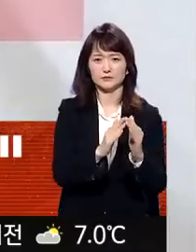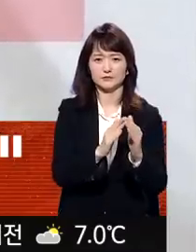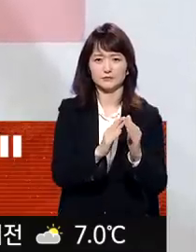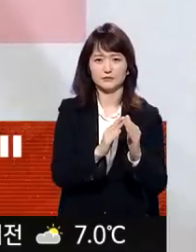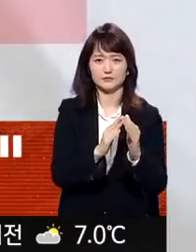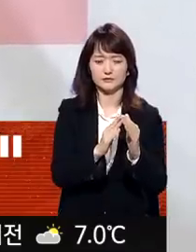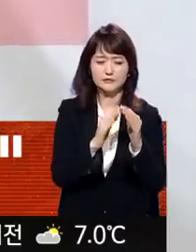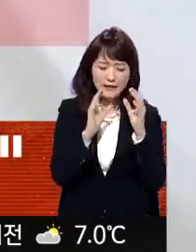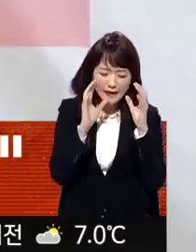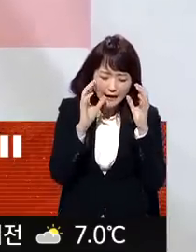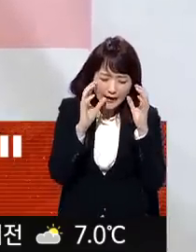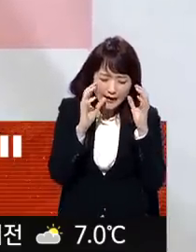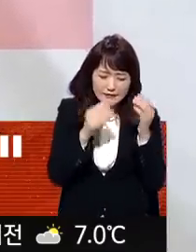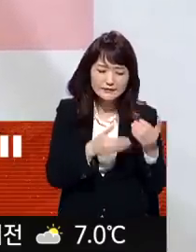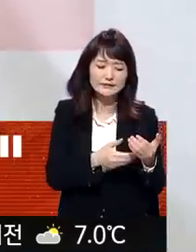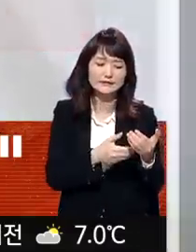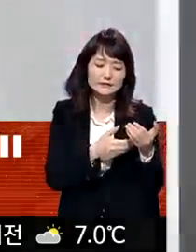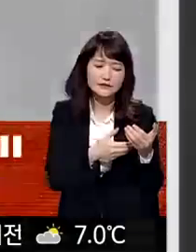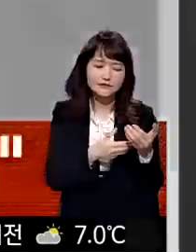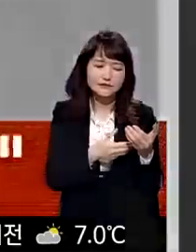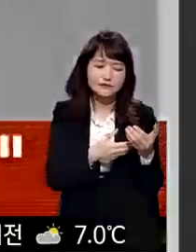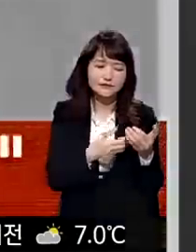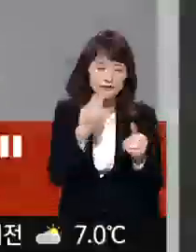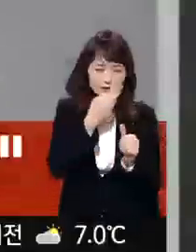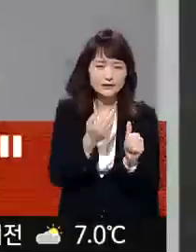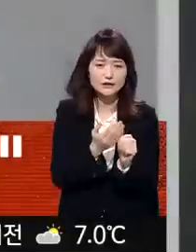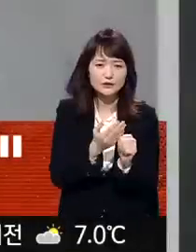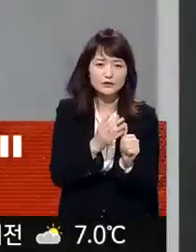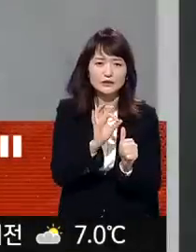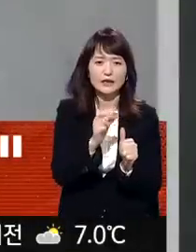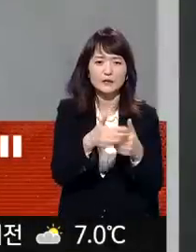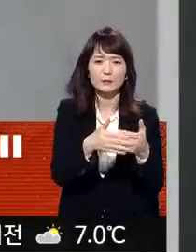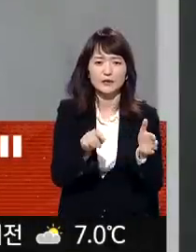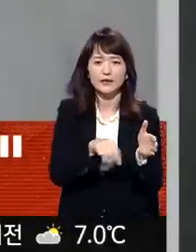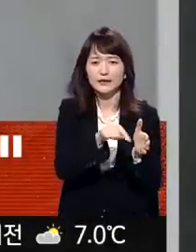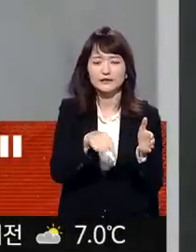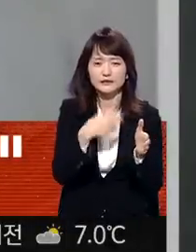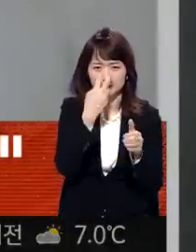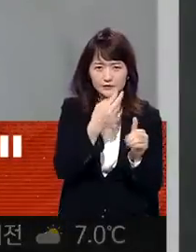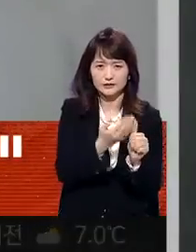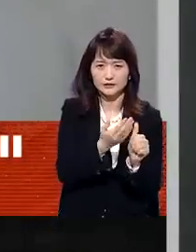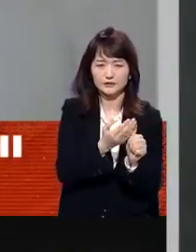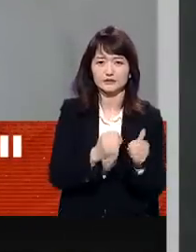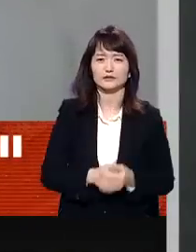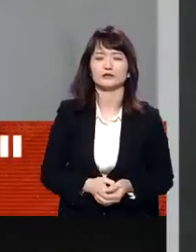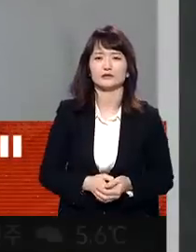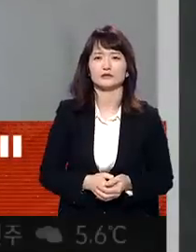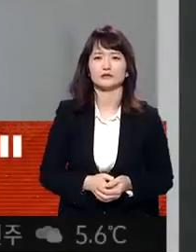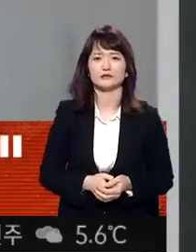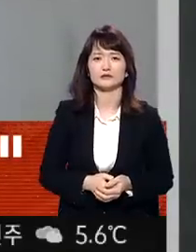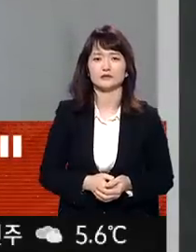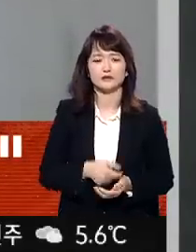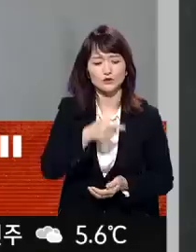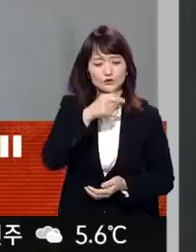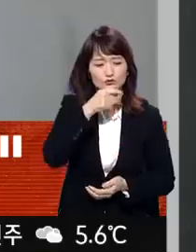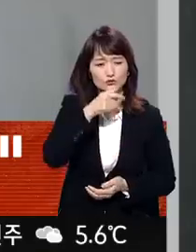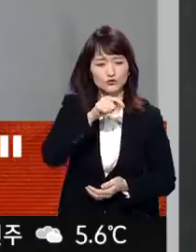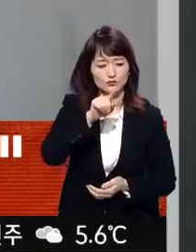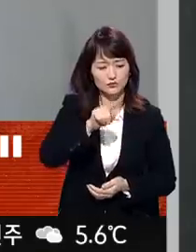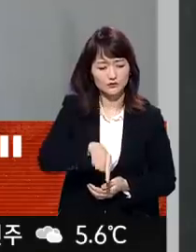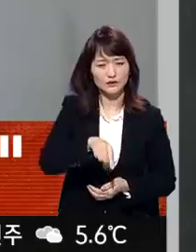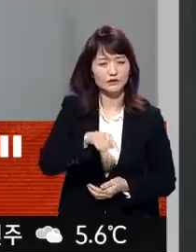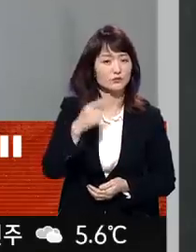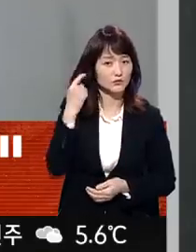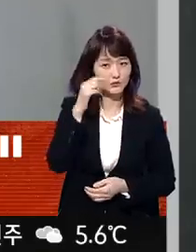아마 안방에서 데리고 사는 것 같아요. 근데 위층에서 안방에 있는 화장실 사용하면 물내리는 소리가 나겠죠. 나는데 아마 예민한지